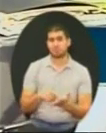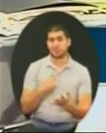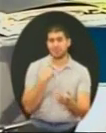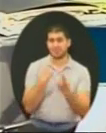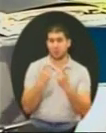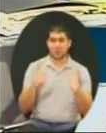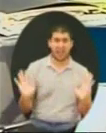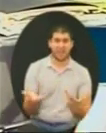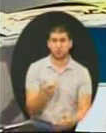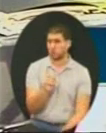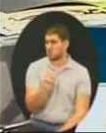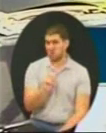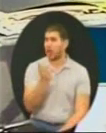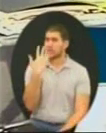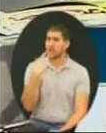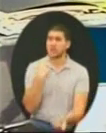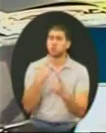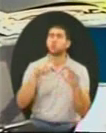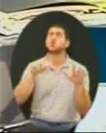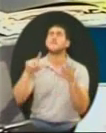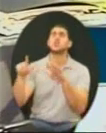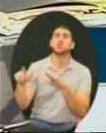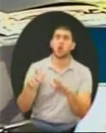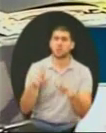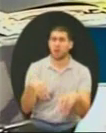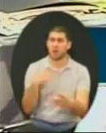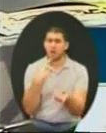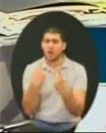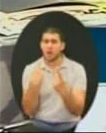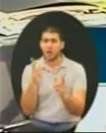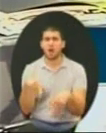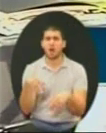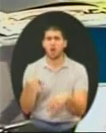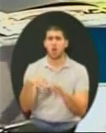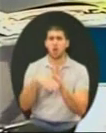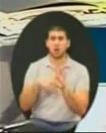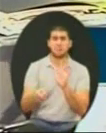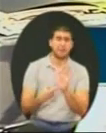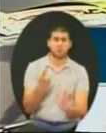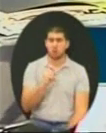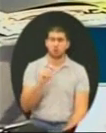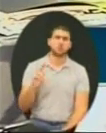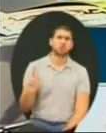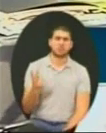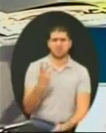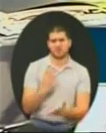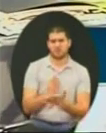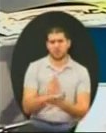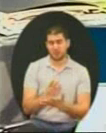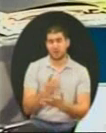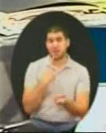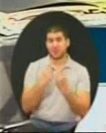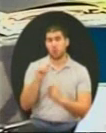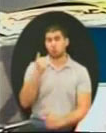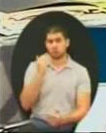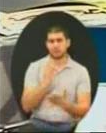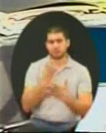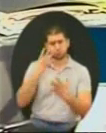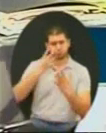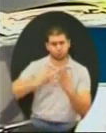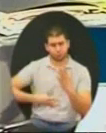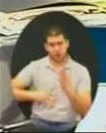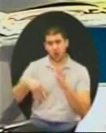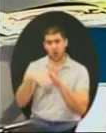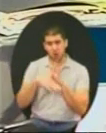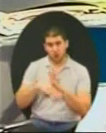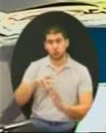דיון חפוז ומהיר, היה דיון של 7 שעות על החוק הספציפי הזה, וזה לא היה הדיון הראשון, זה היה הדיון השני. שבמסגרת הדיון הראשון כבר עברנו על כל החוק, ובמסגרת